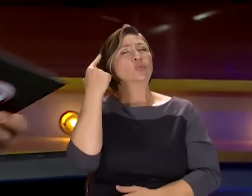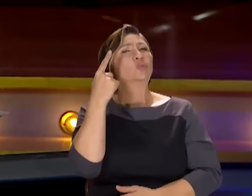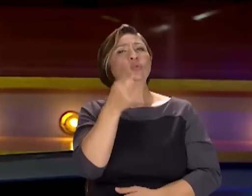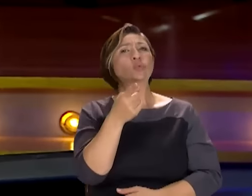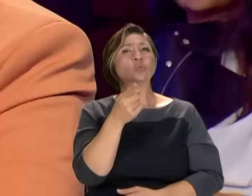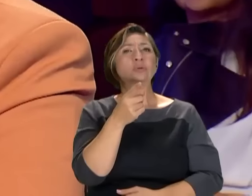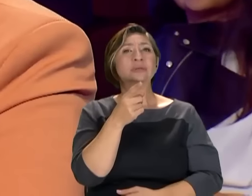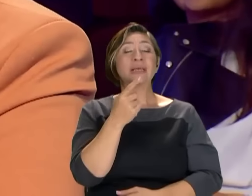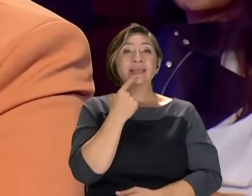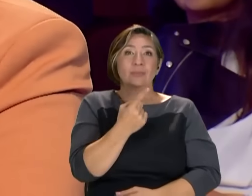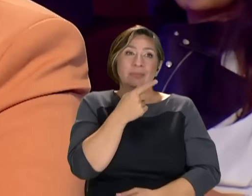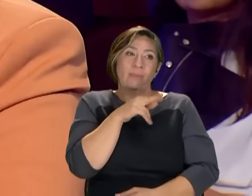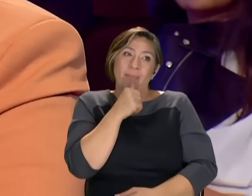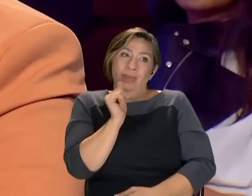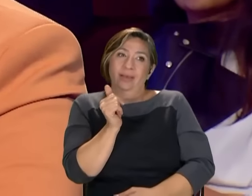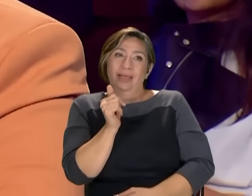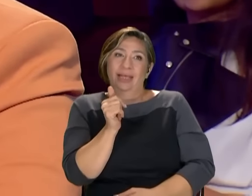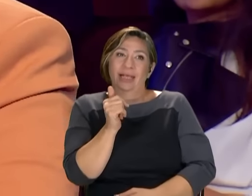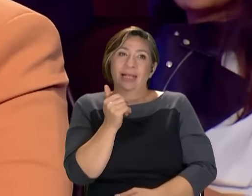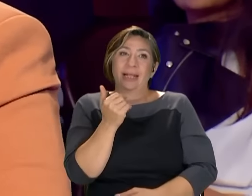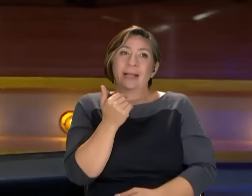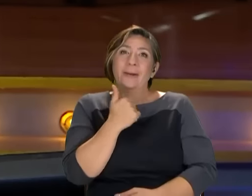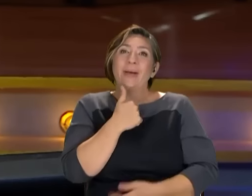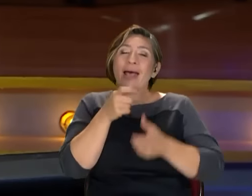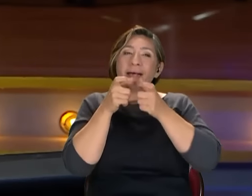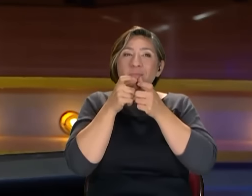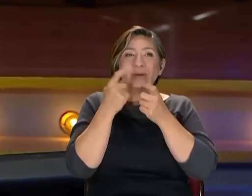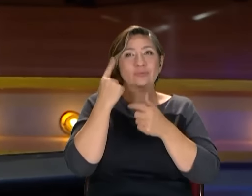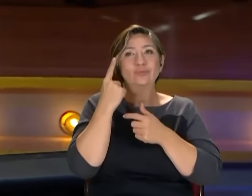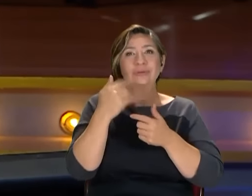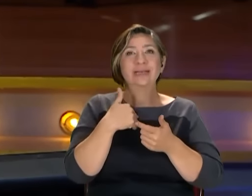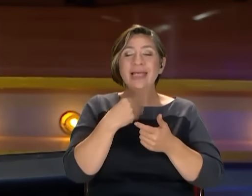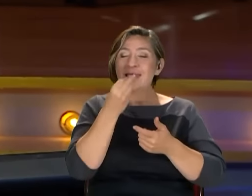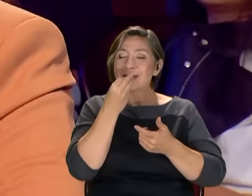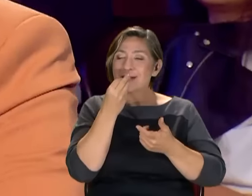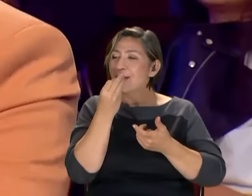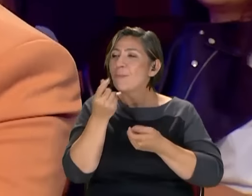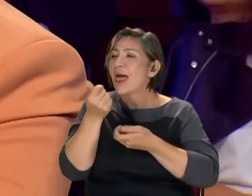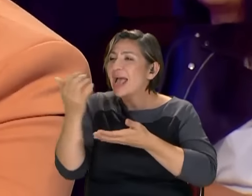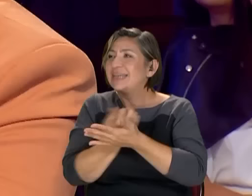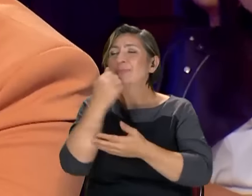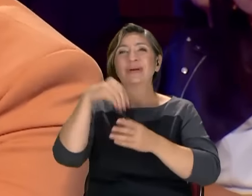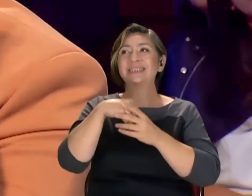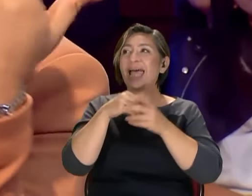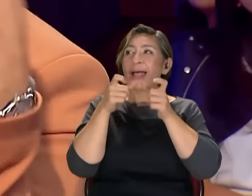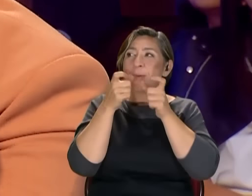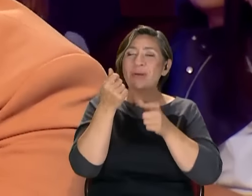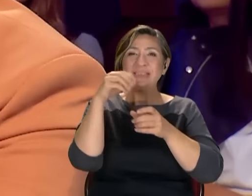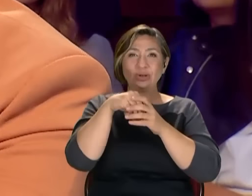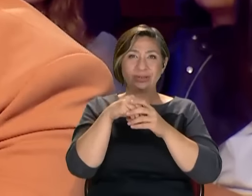oldu beklentiniz? İşte dediğim gibi abi, maksat ekmeğimiz, tenceremiz kaynasın diye çıktık. İşte